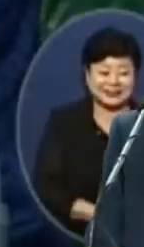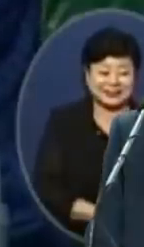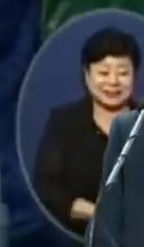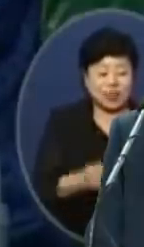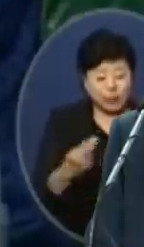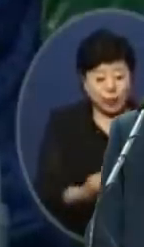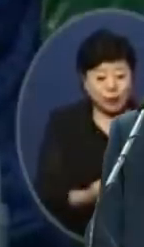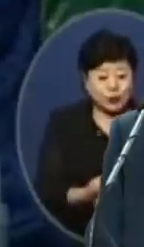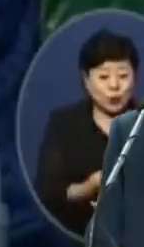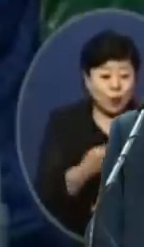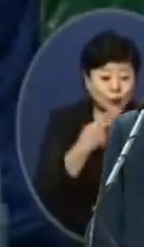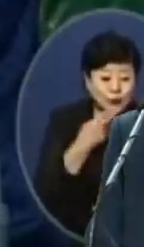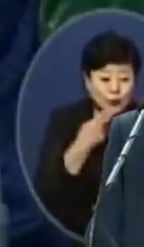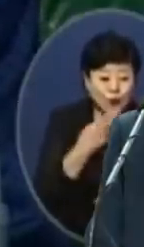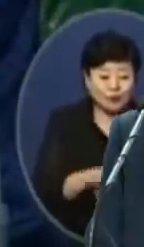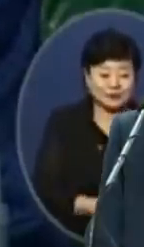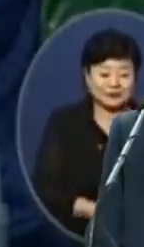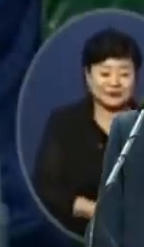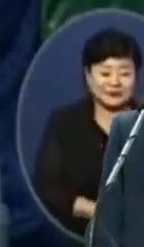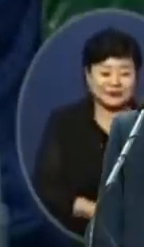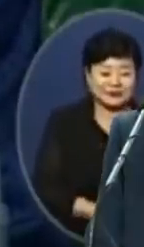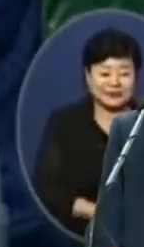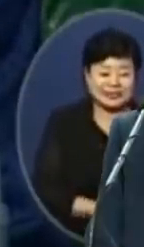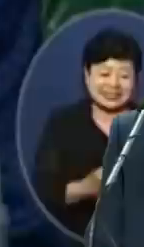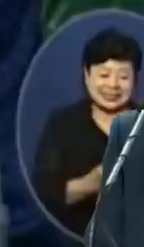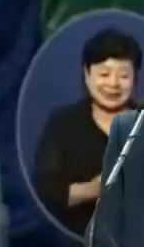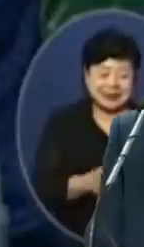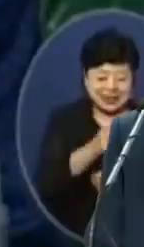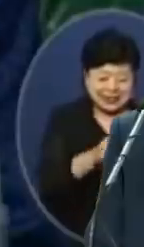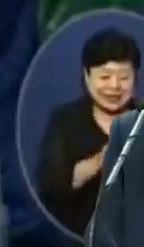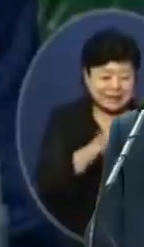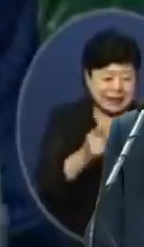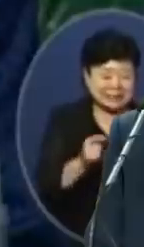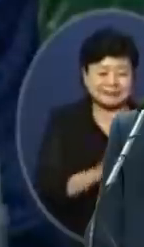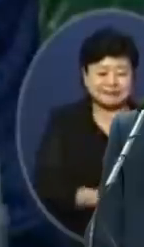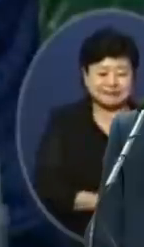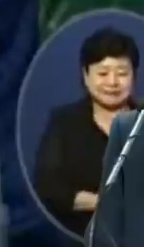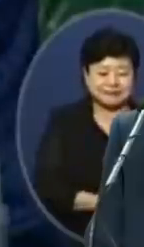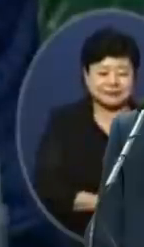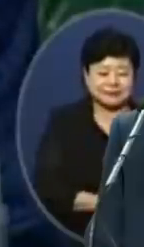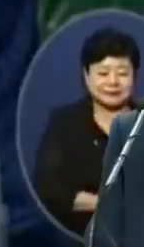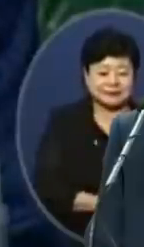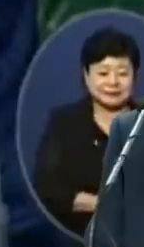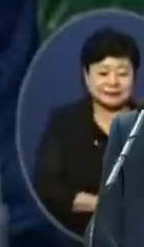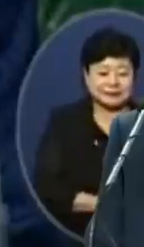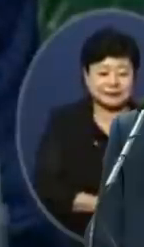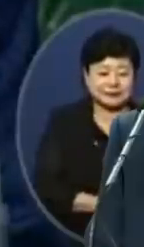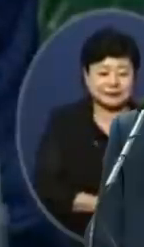걸려서 넘어지는 일이 없게 되는 것입니다. 그러므로 하나님의 말씀을